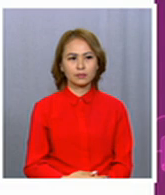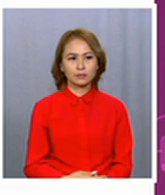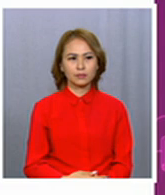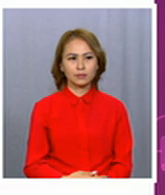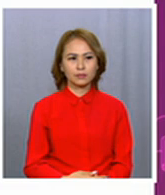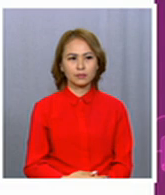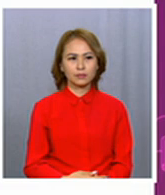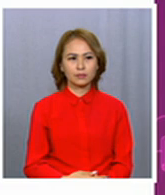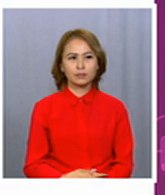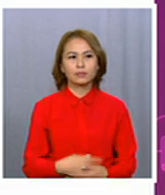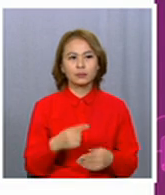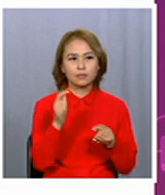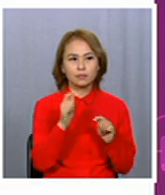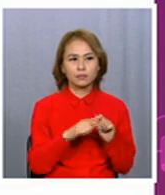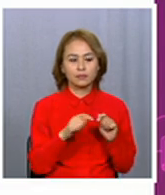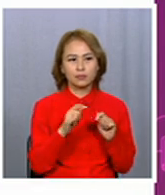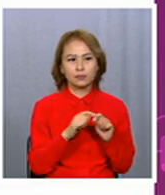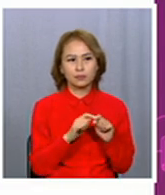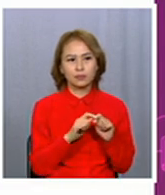Тексерейік.